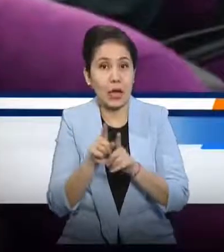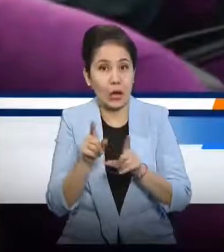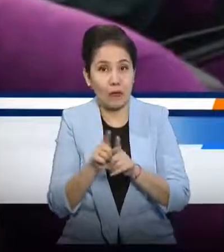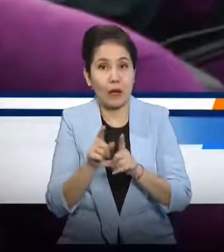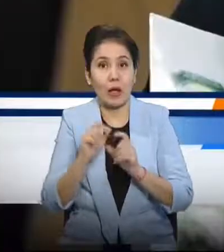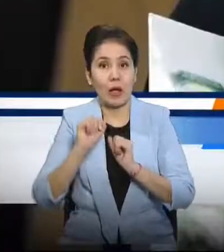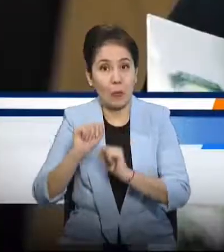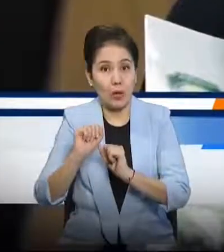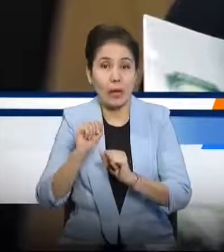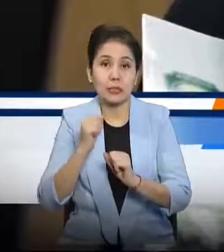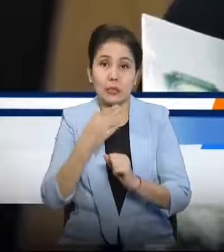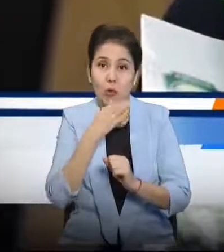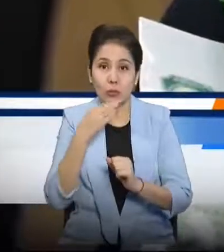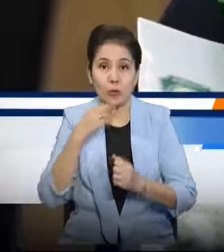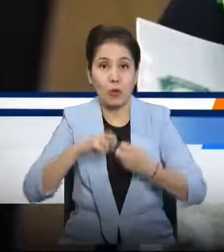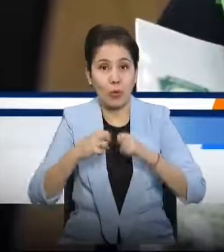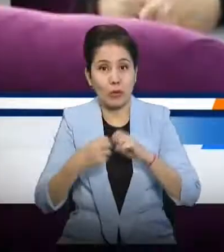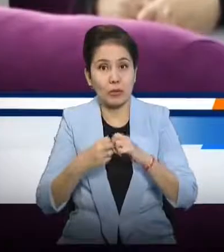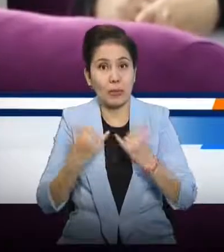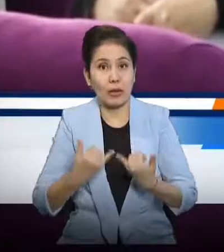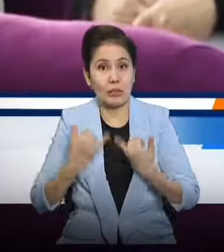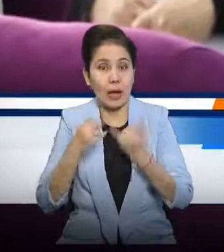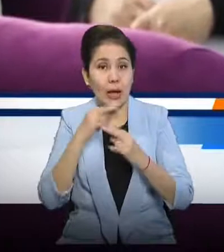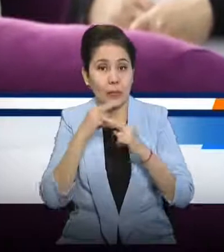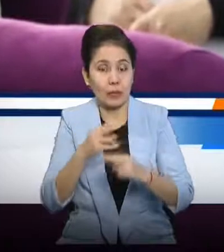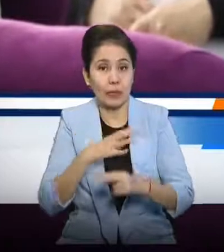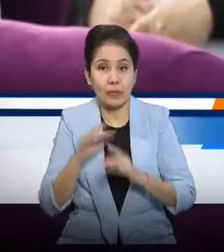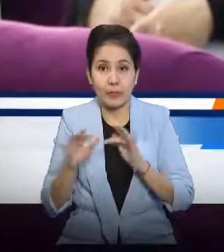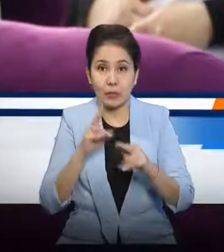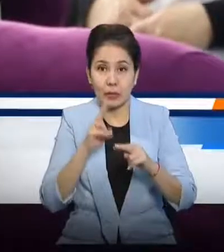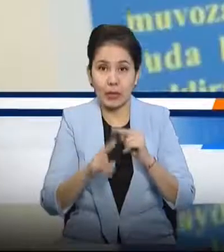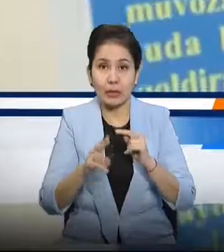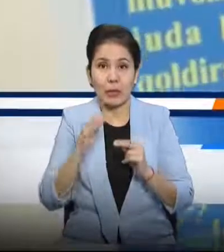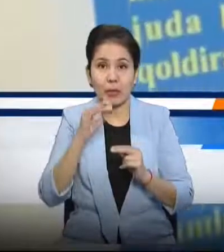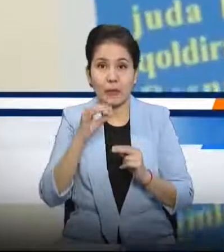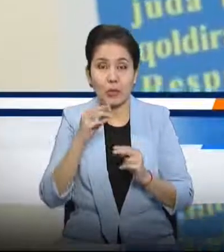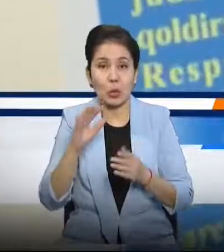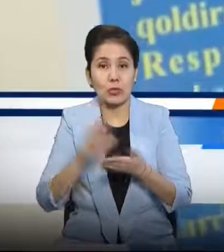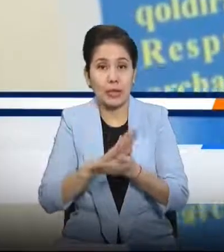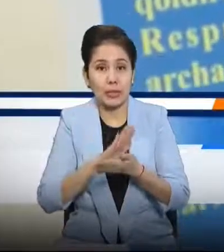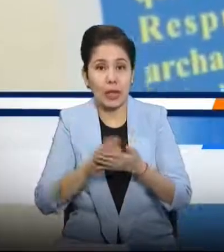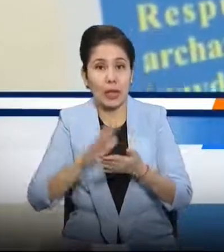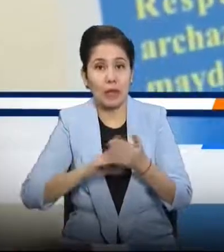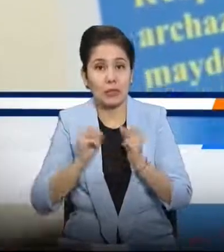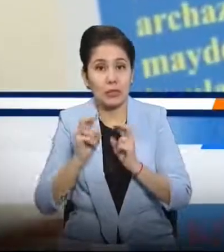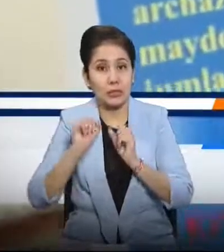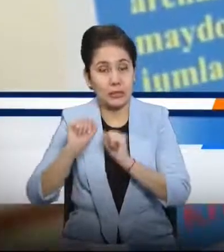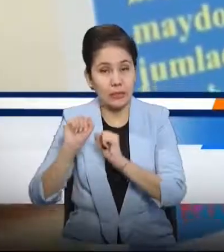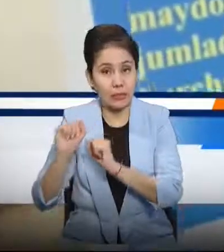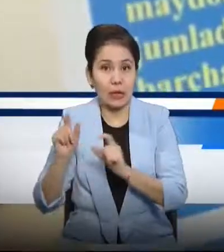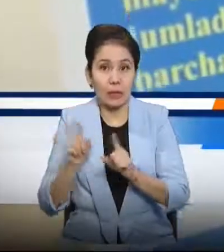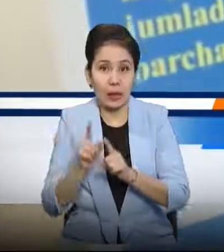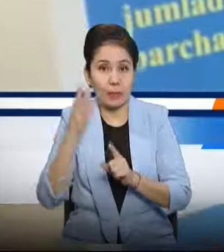sohasidagi dolzarb muammolar muhokamasiga bag'ishlangani bilan ahamiyatli bo'ldi. Tadbir yakuniga ko'ra fitosanitar xavfsizlikni ta'minlashda ilmiy, uslubiy va